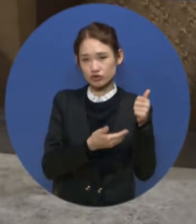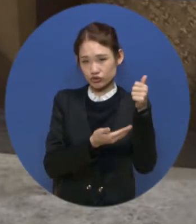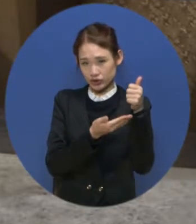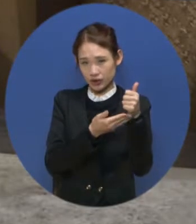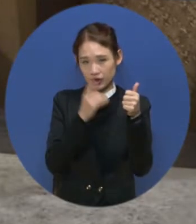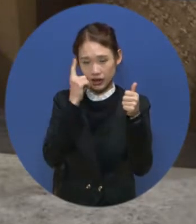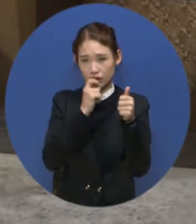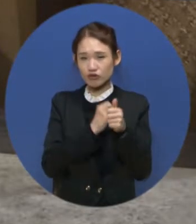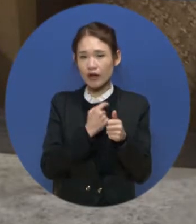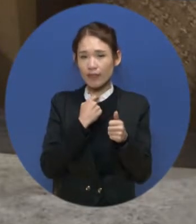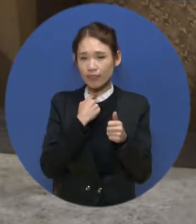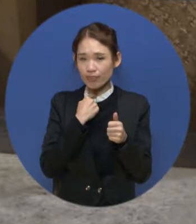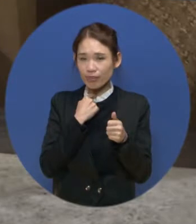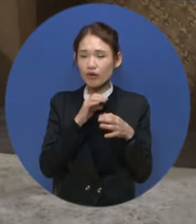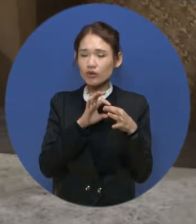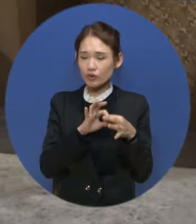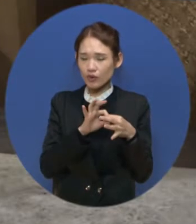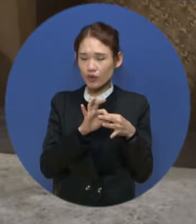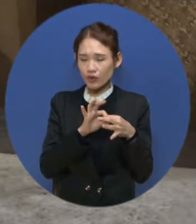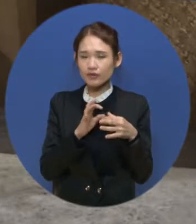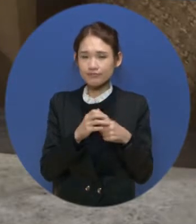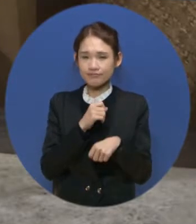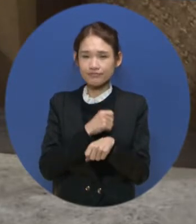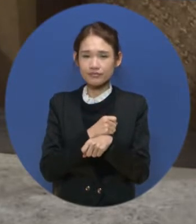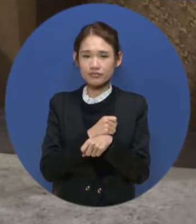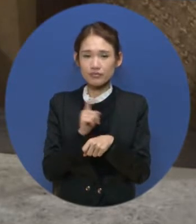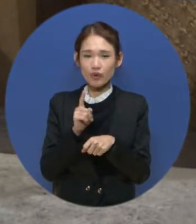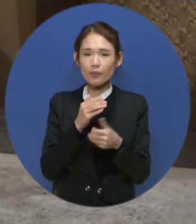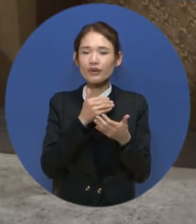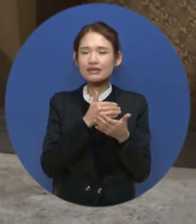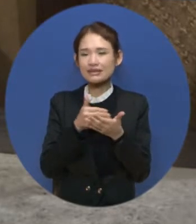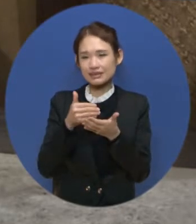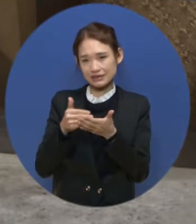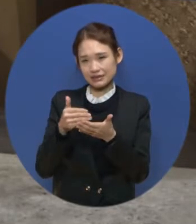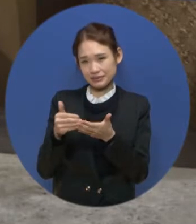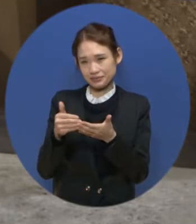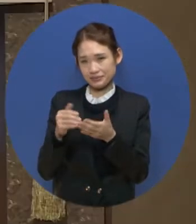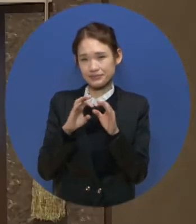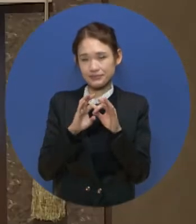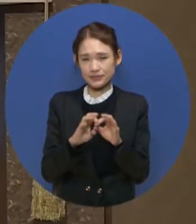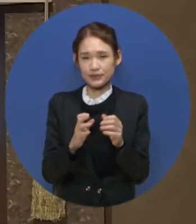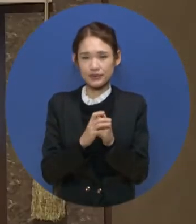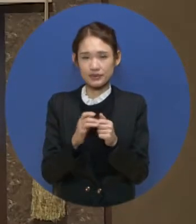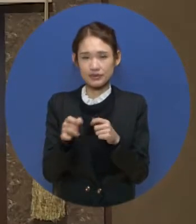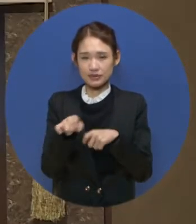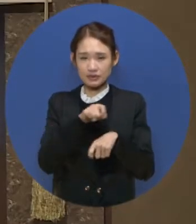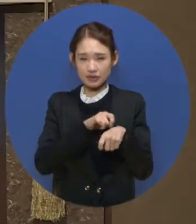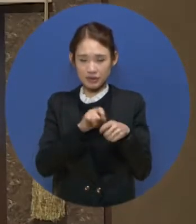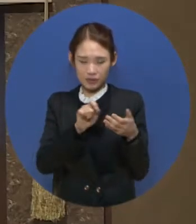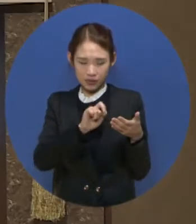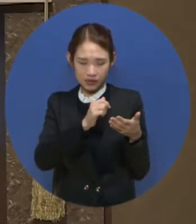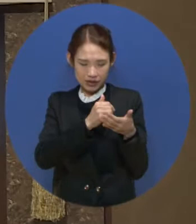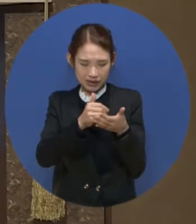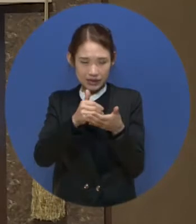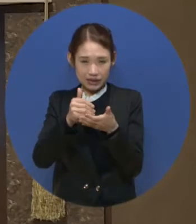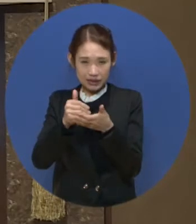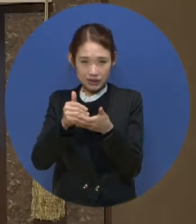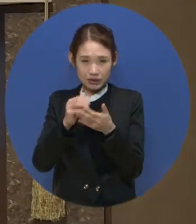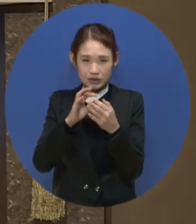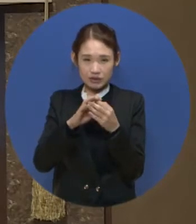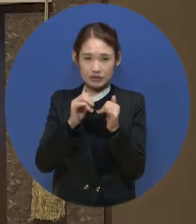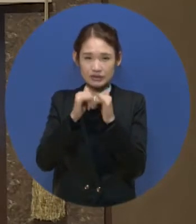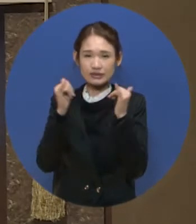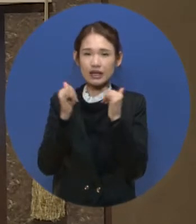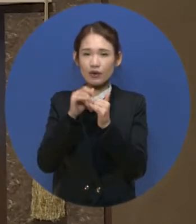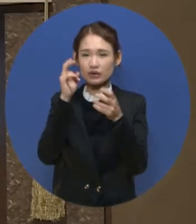국장님이 연구했던 그런 걸 통해 가지고 네. 그림을 통해서 그리고 이제 그 그림을 적극적으로 이렇게 그려주는 그런